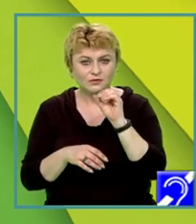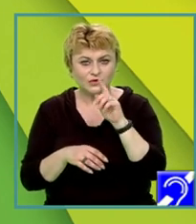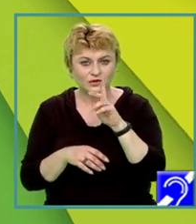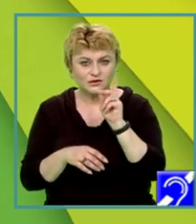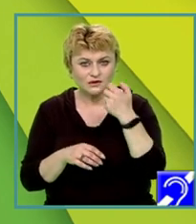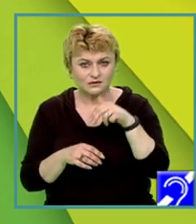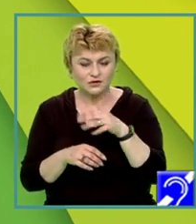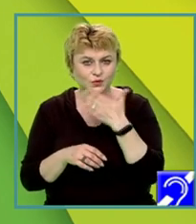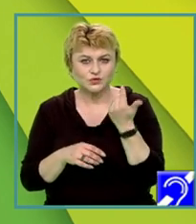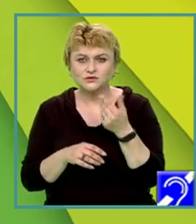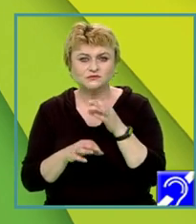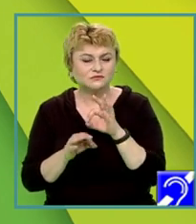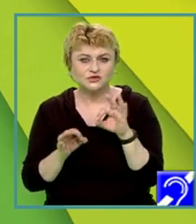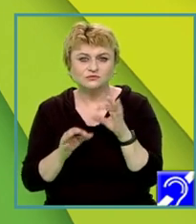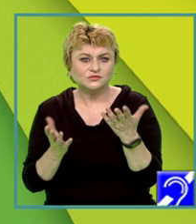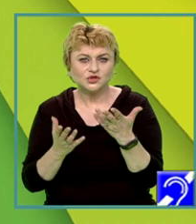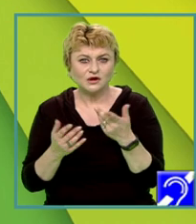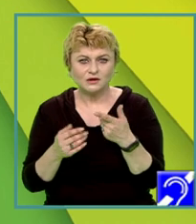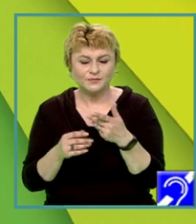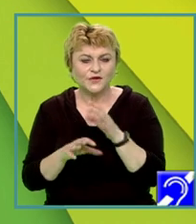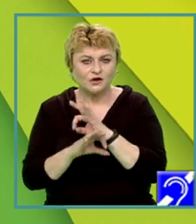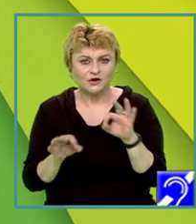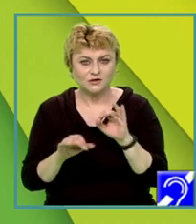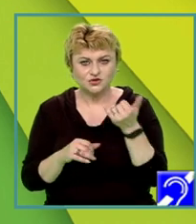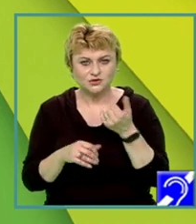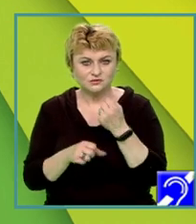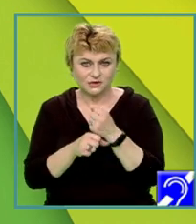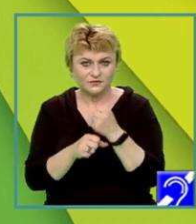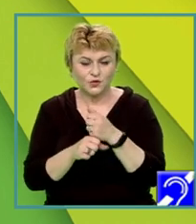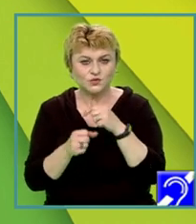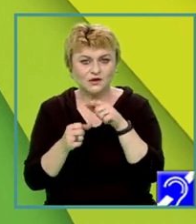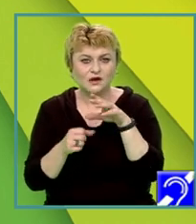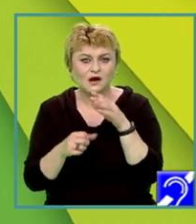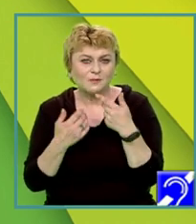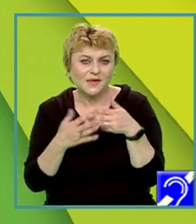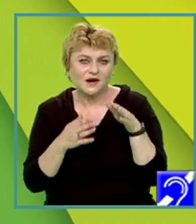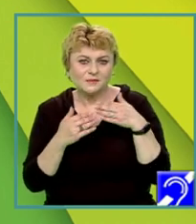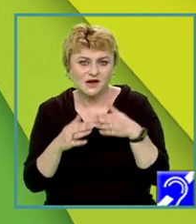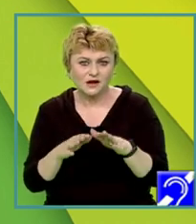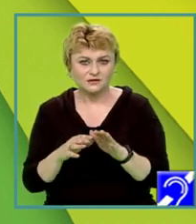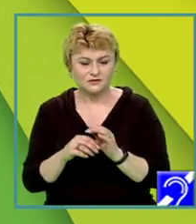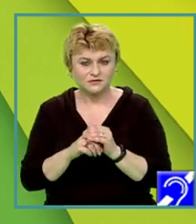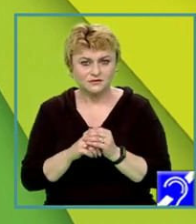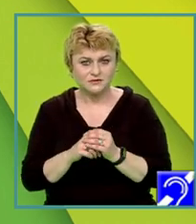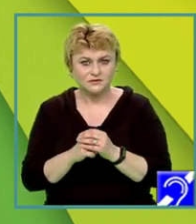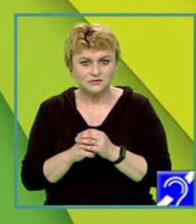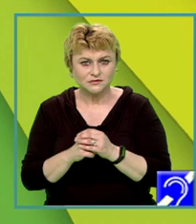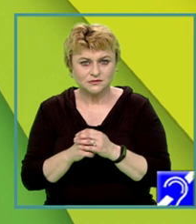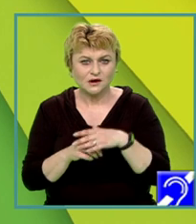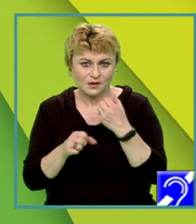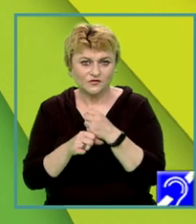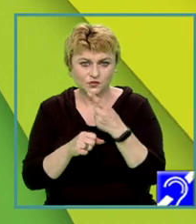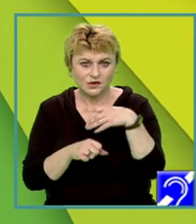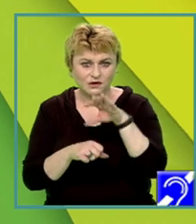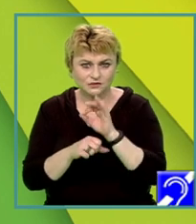sunt cele corecte prin eliminare Iată o abordare a acestor itemi de tip alegere